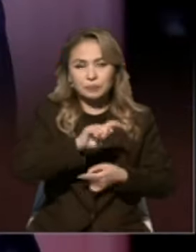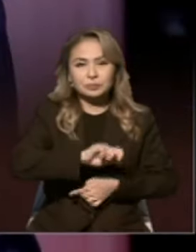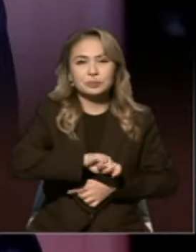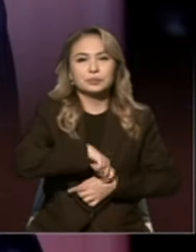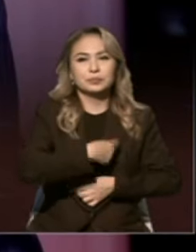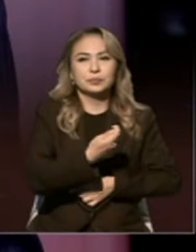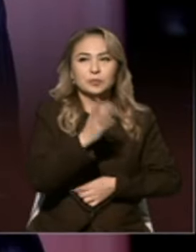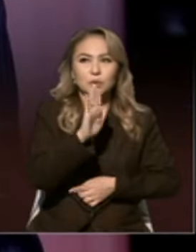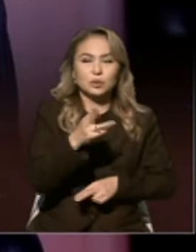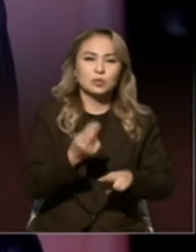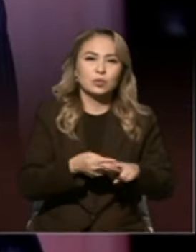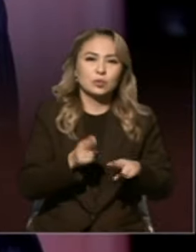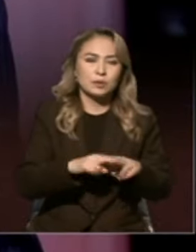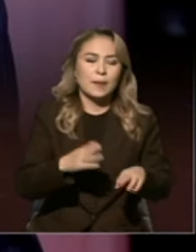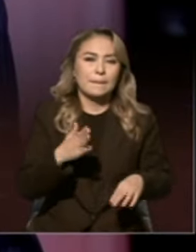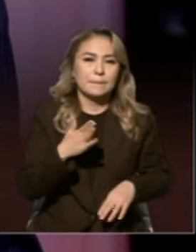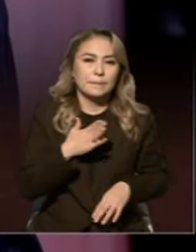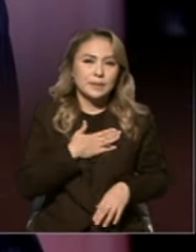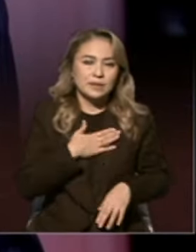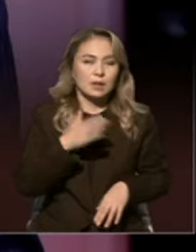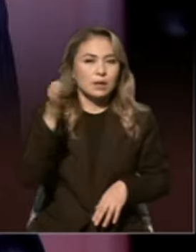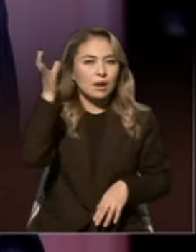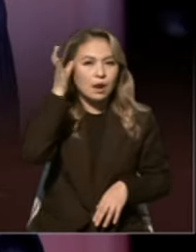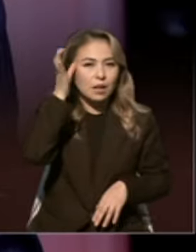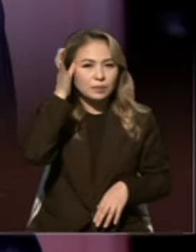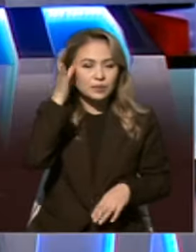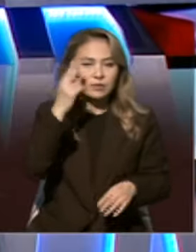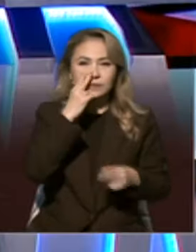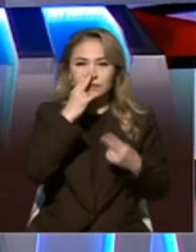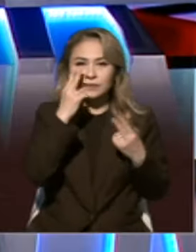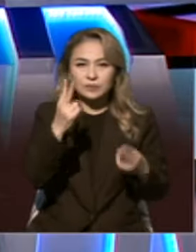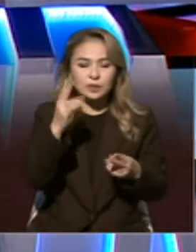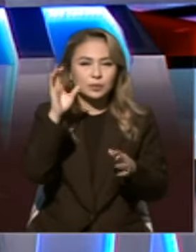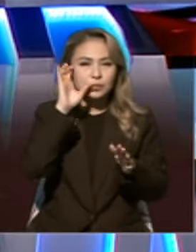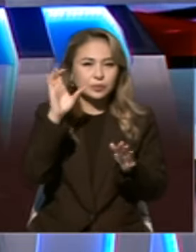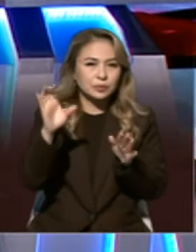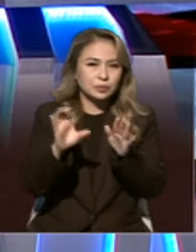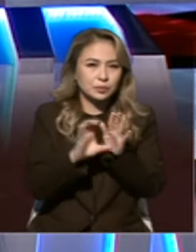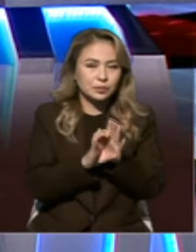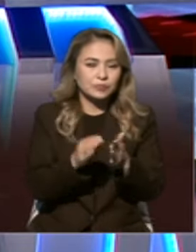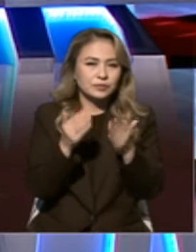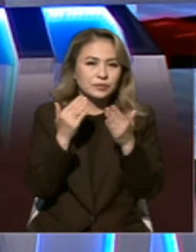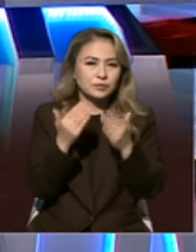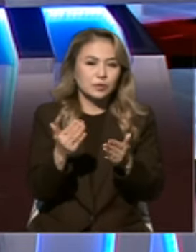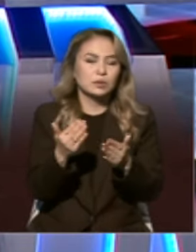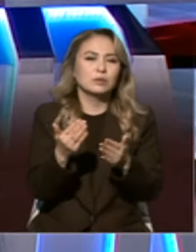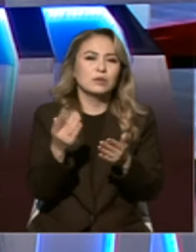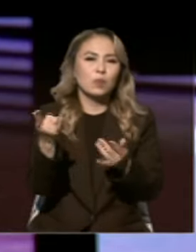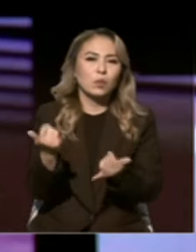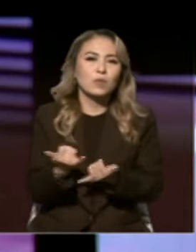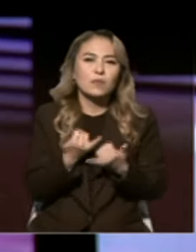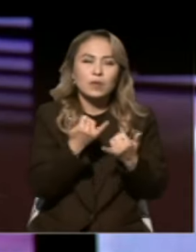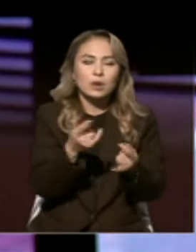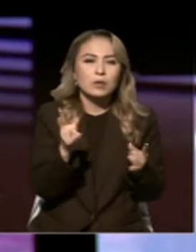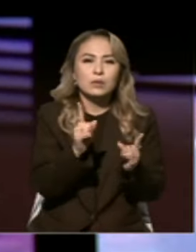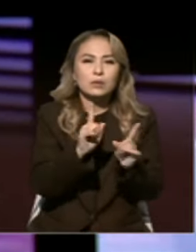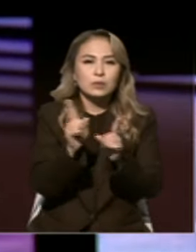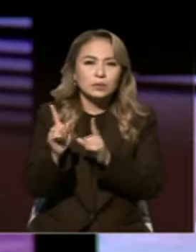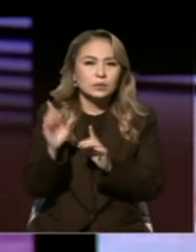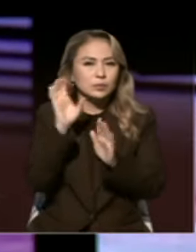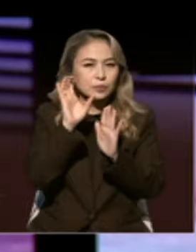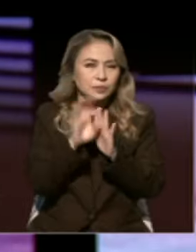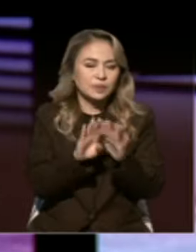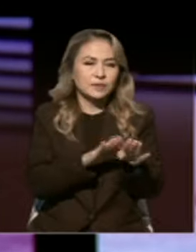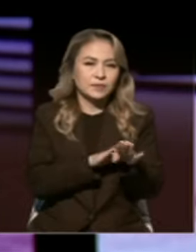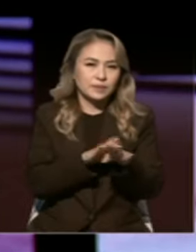бекершілік. Сондықтан да біз ғалымдардың ұсынысына, ғалымдардың пікіріне, ғалымдардың тұжырымына табан тіреуіміз